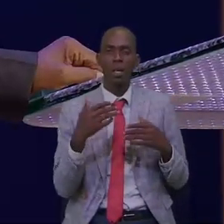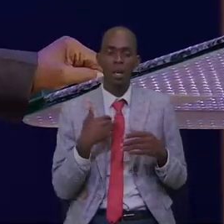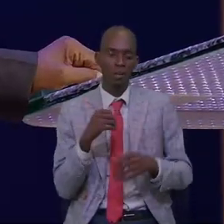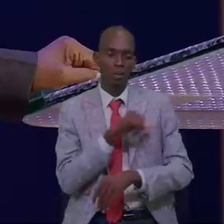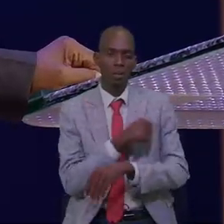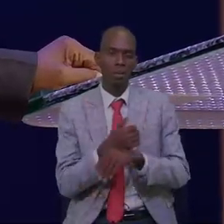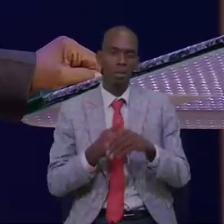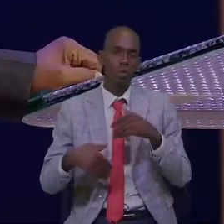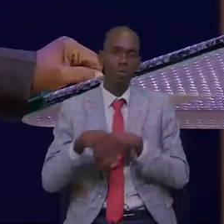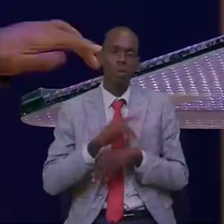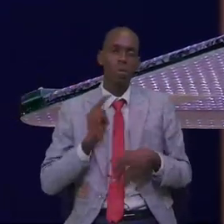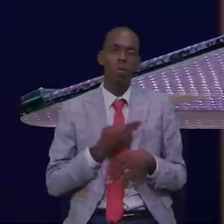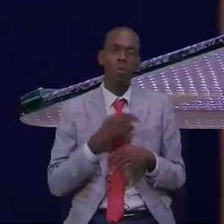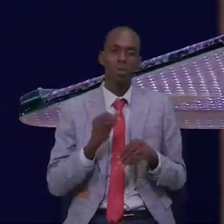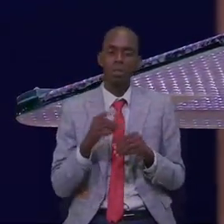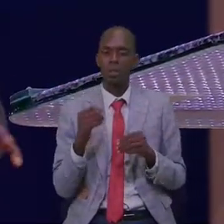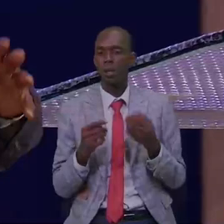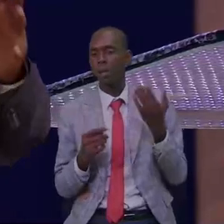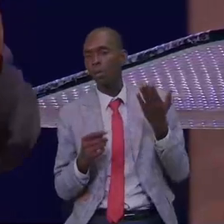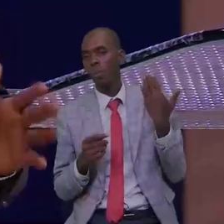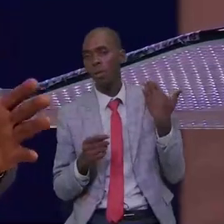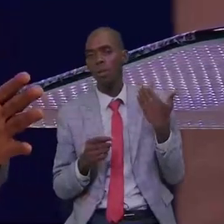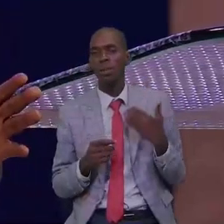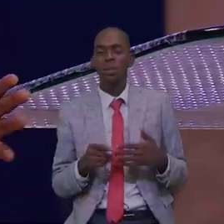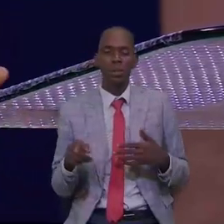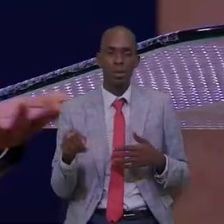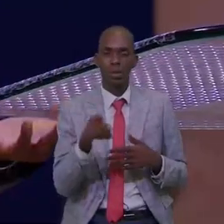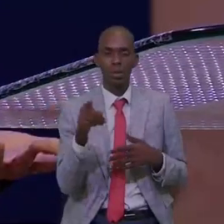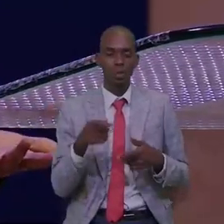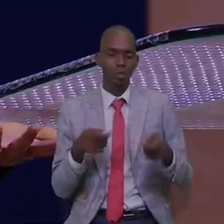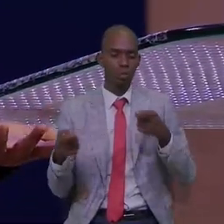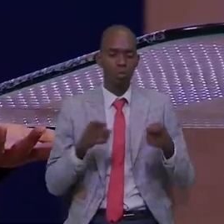l'autorité sur nous. Dans le passé, ils ont ruiné notre vie